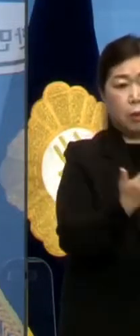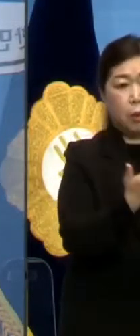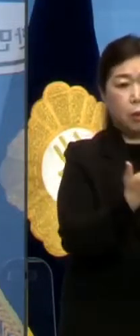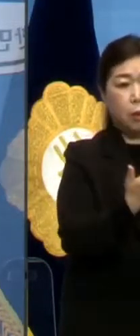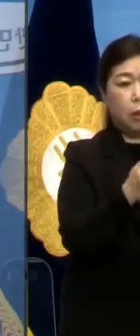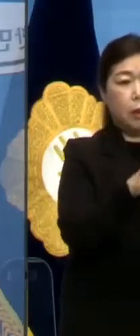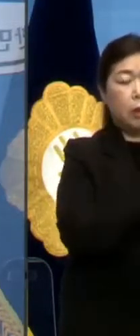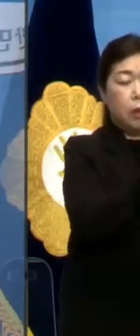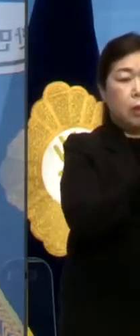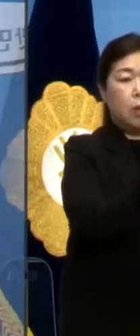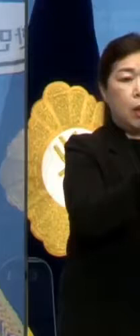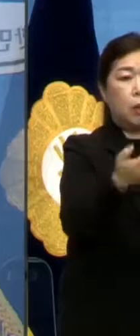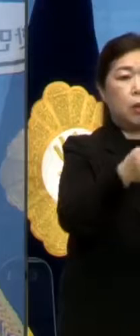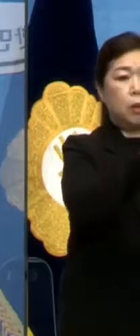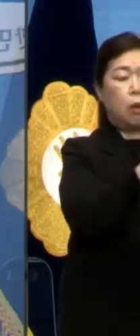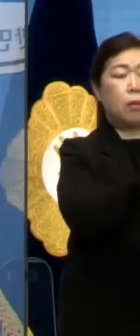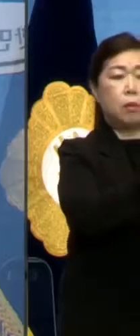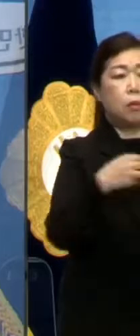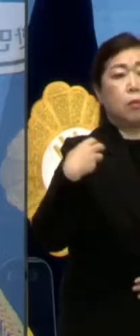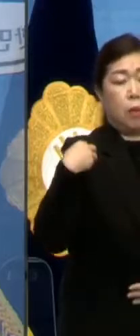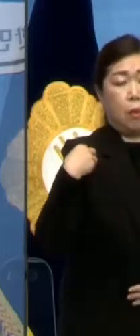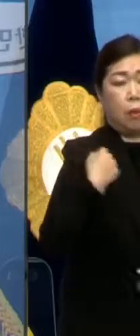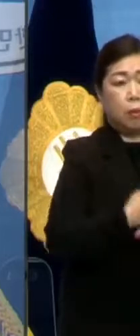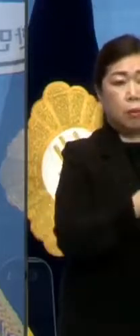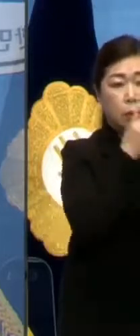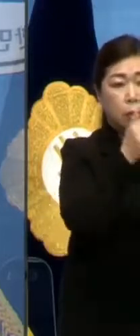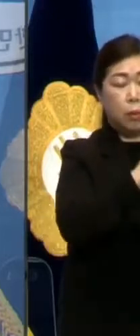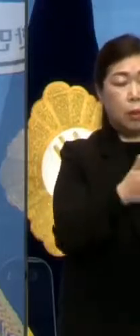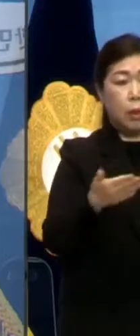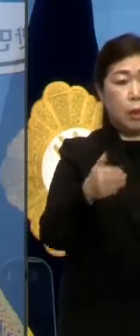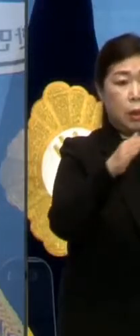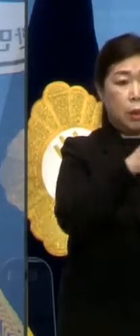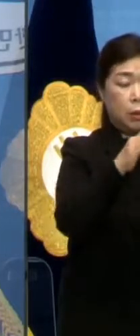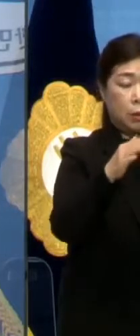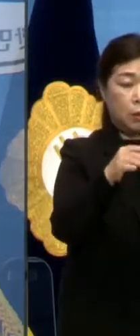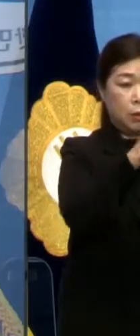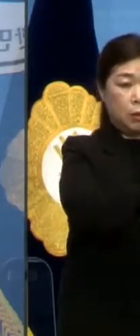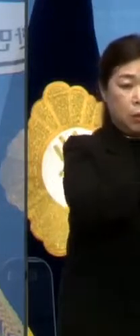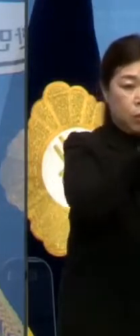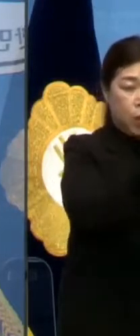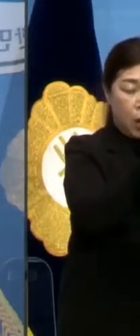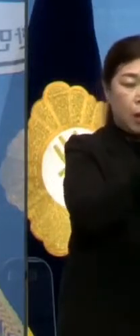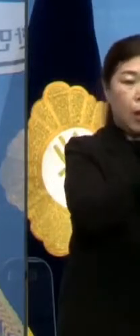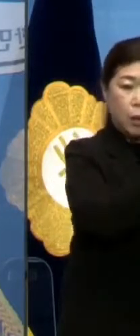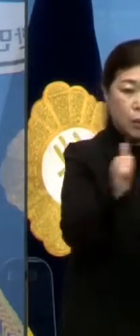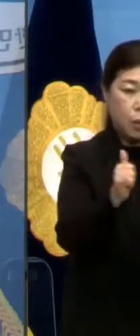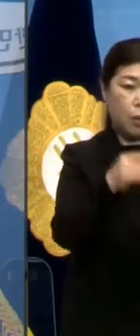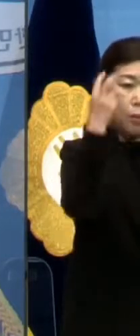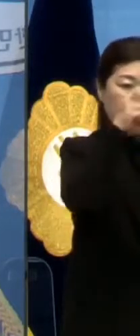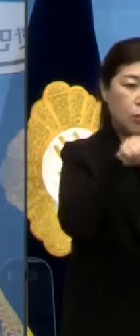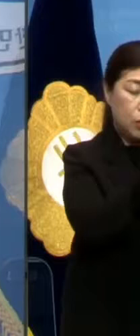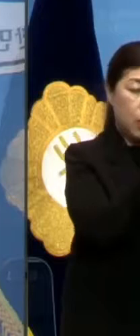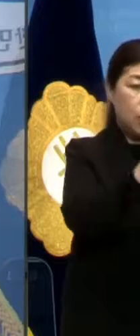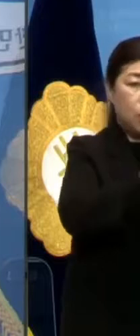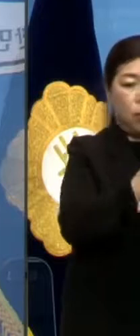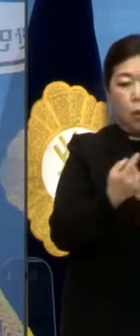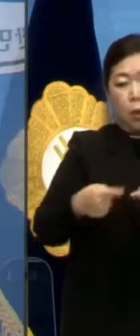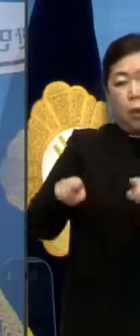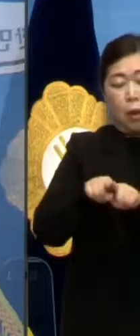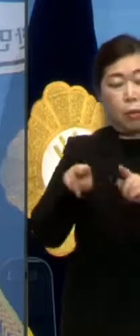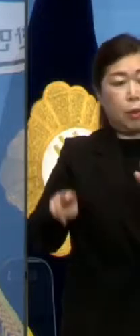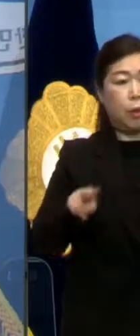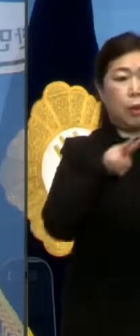입양기관 주도로 이루어지고 있다. 입양 가정을 방문하는 횟수를 늘리고 입양 가정 조사를 할 때 주변인 방문과